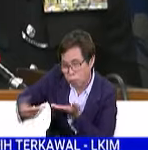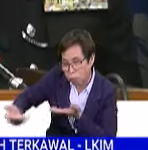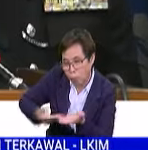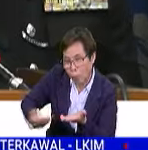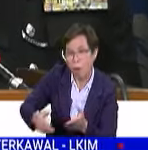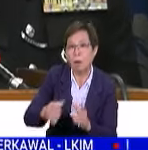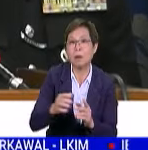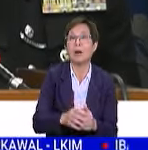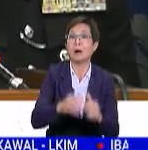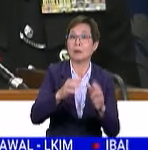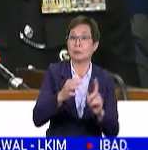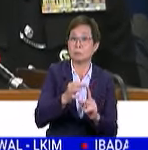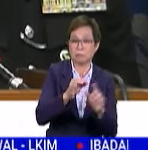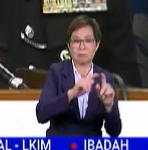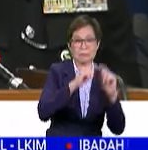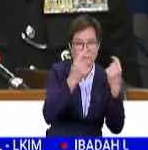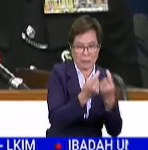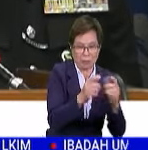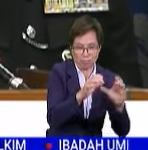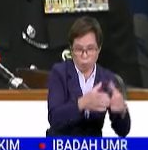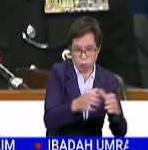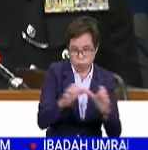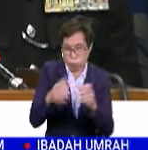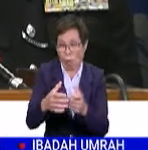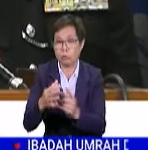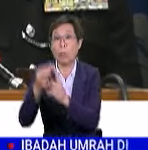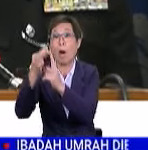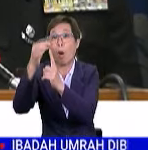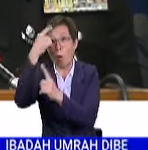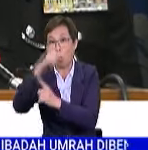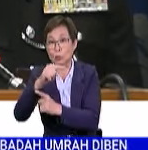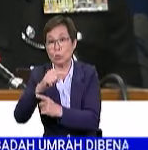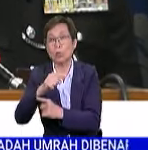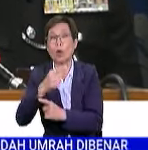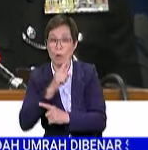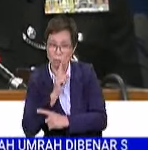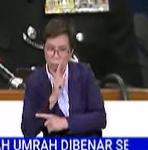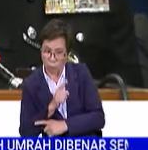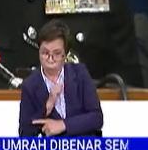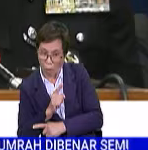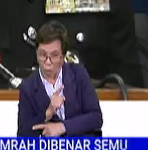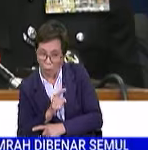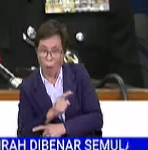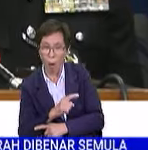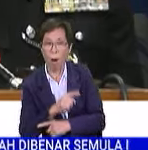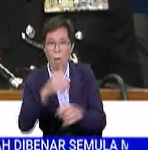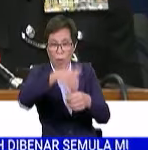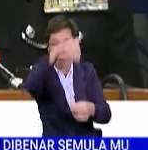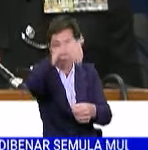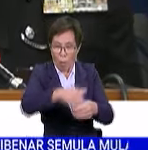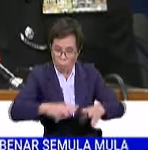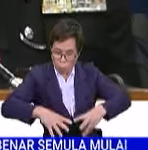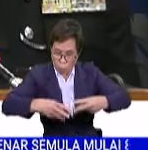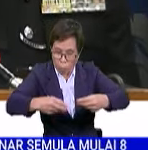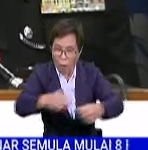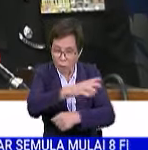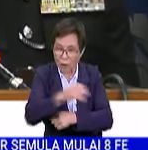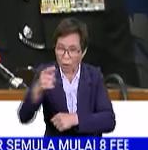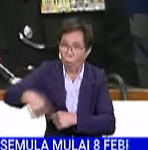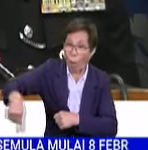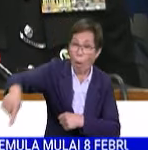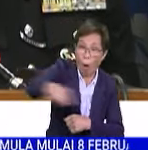terutamanya tim cantas untuk memastikan bahawa perjalanan pilihan raya ini berjalan dengan lancar dan orang ramai